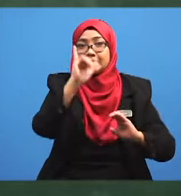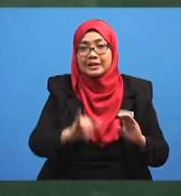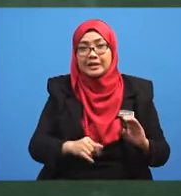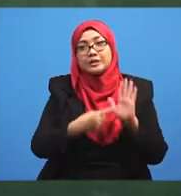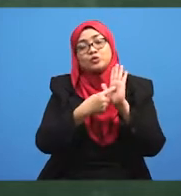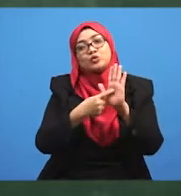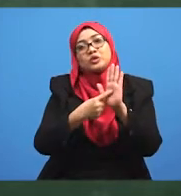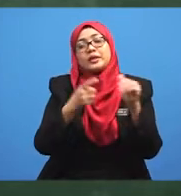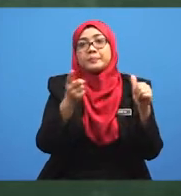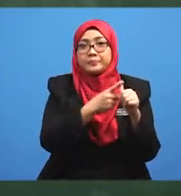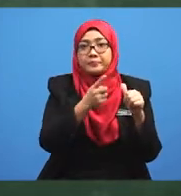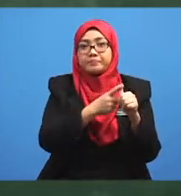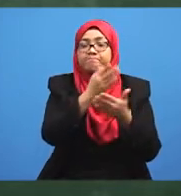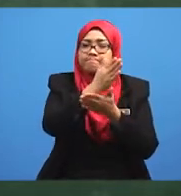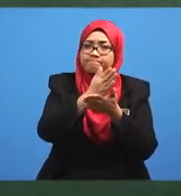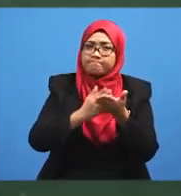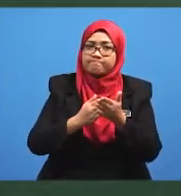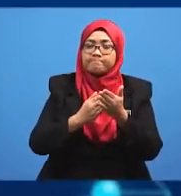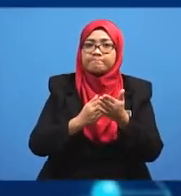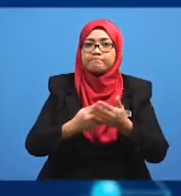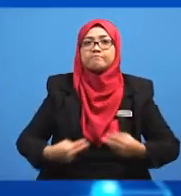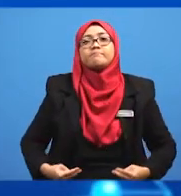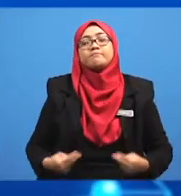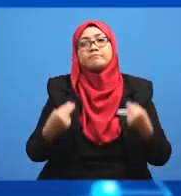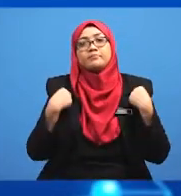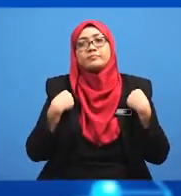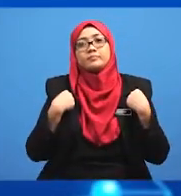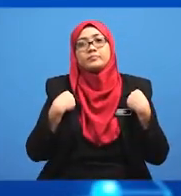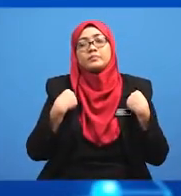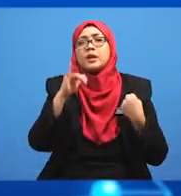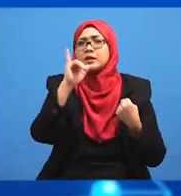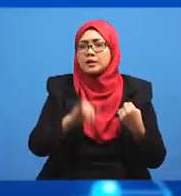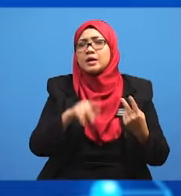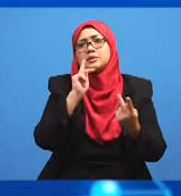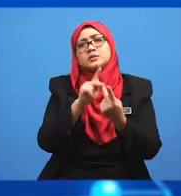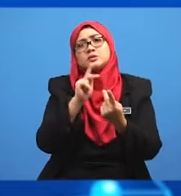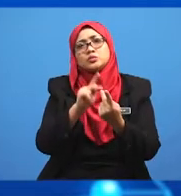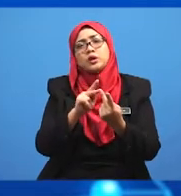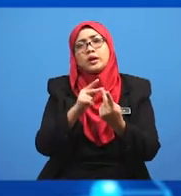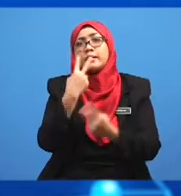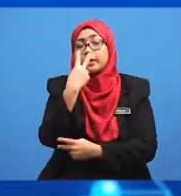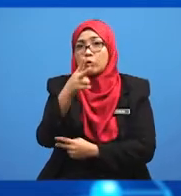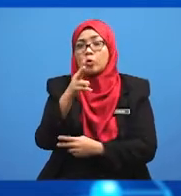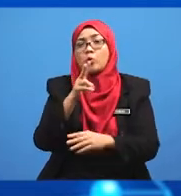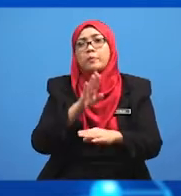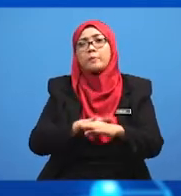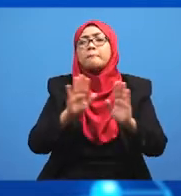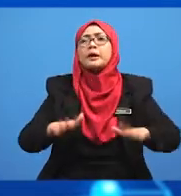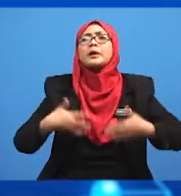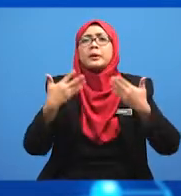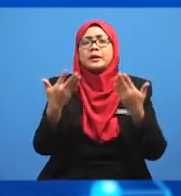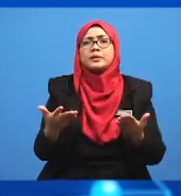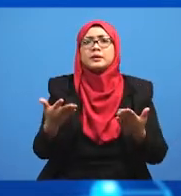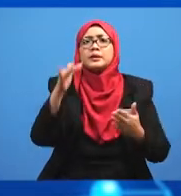Pertama, setengah hayat. Tempoh setengah hayat yang sesuai adalah berdasarkan